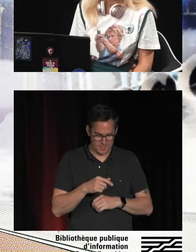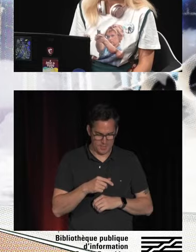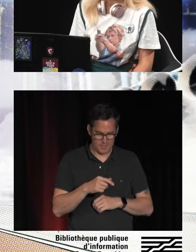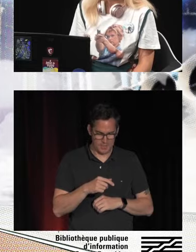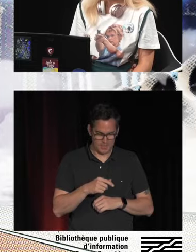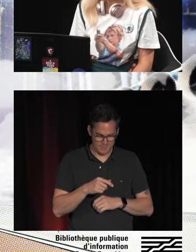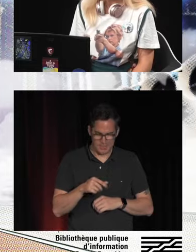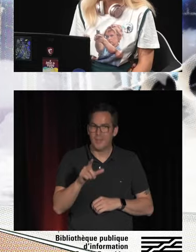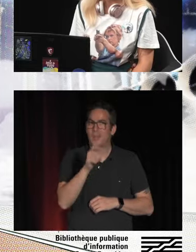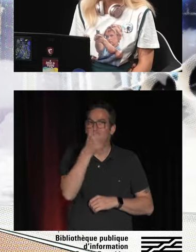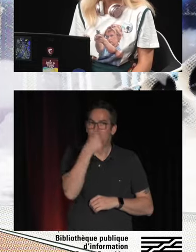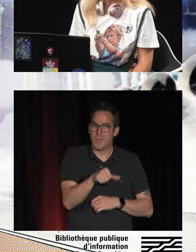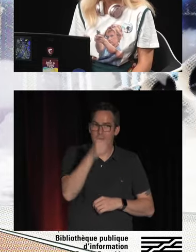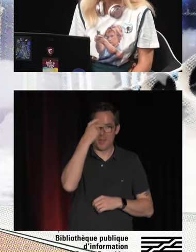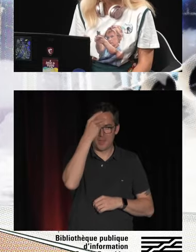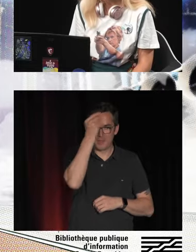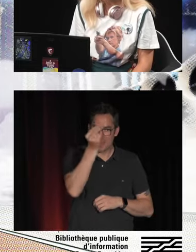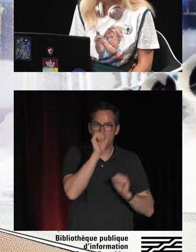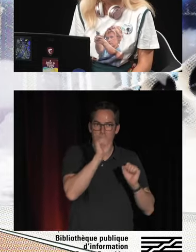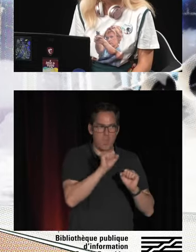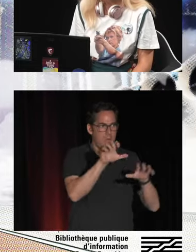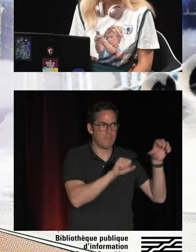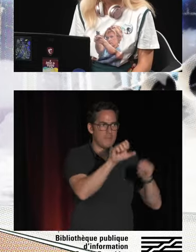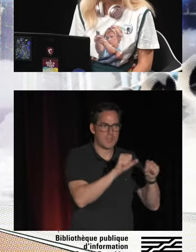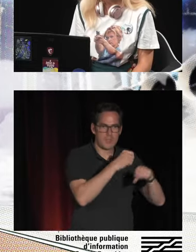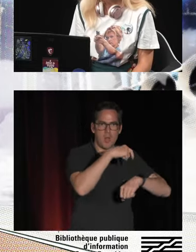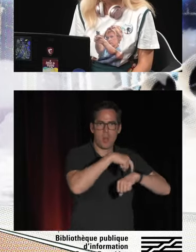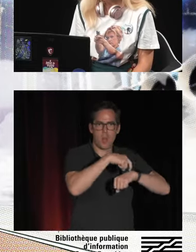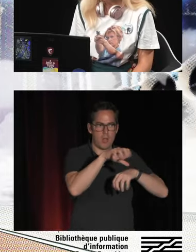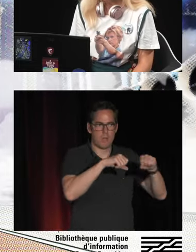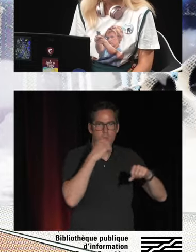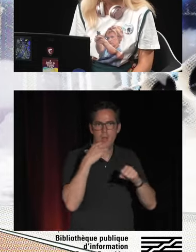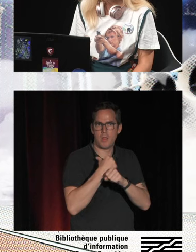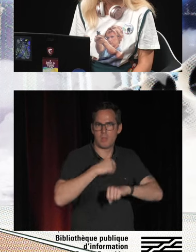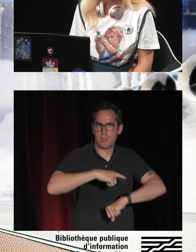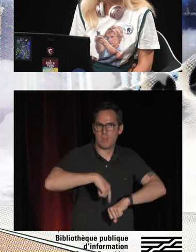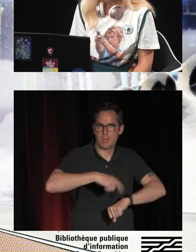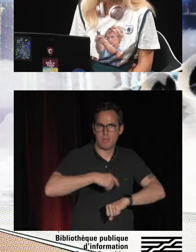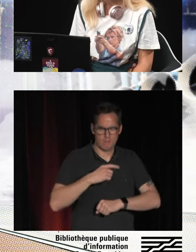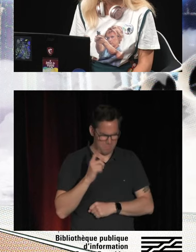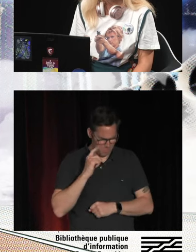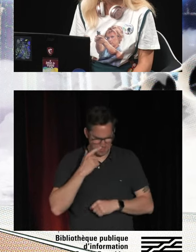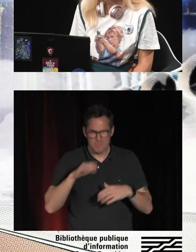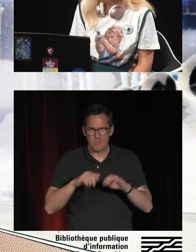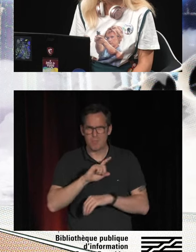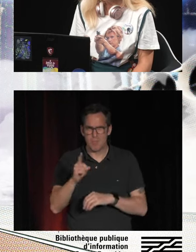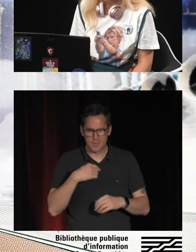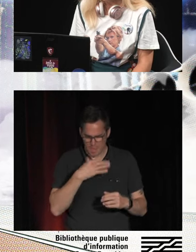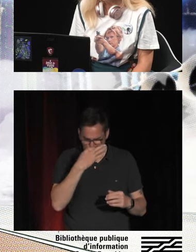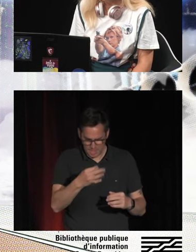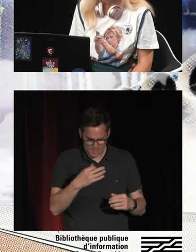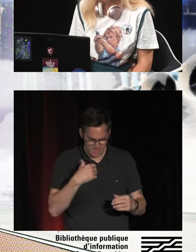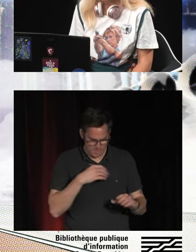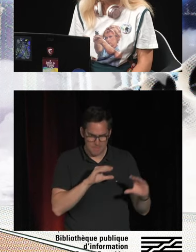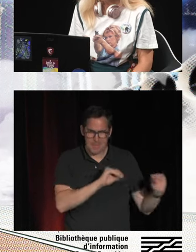l'horloge. Mais ça, bah, tu le sais pas. Pourquoi je suis mal mise ? Pourquoi je suis mal mise ? Pourquoi il veut pas ? Allez, pose-toi